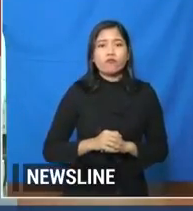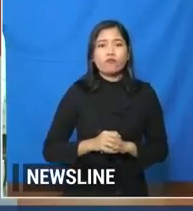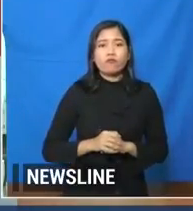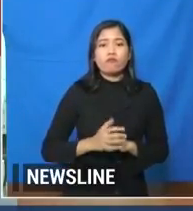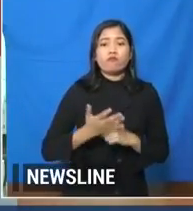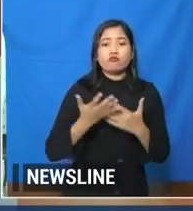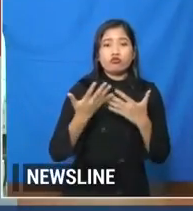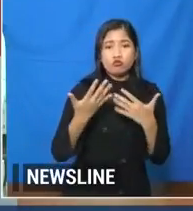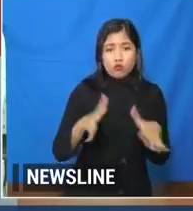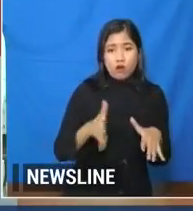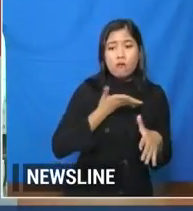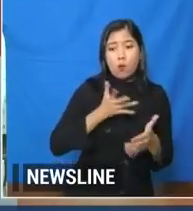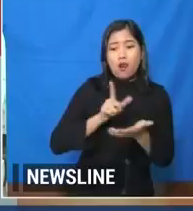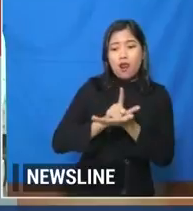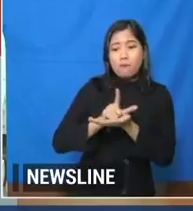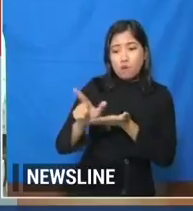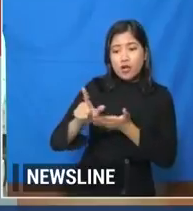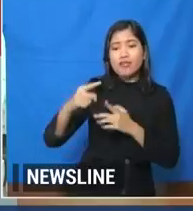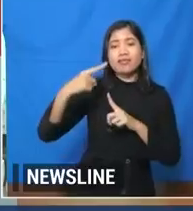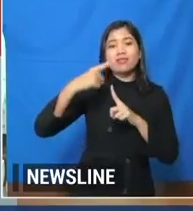laporkan pada periode